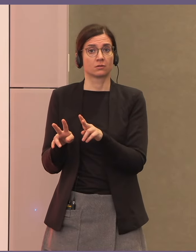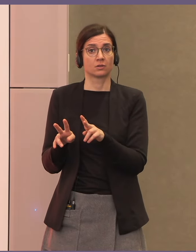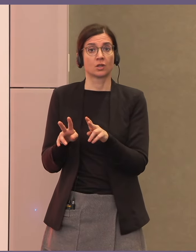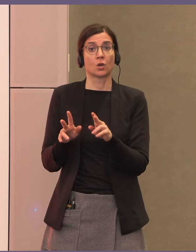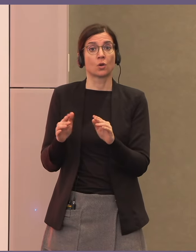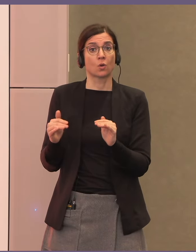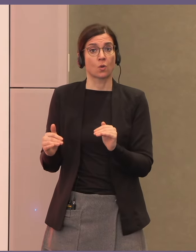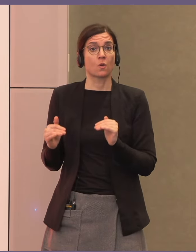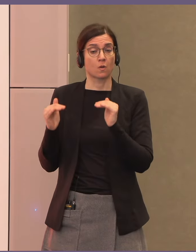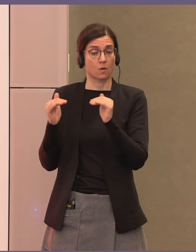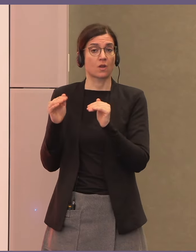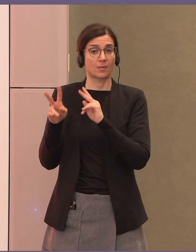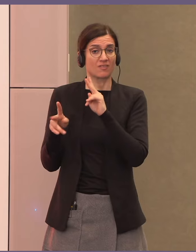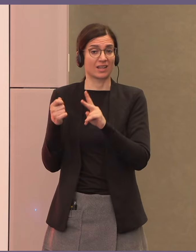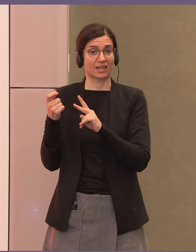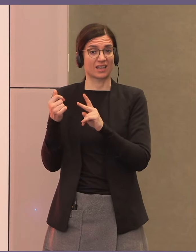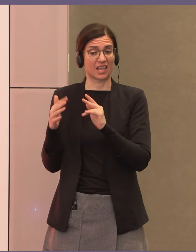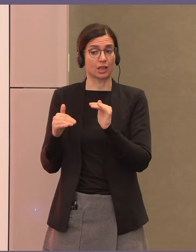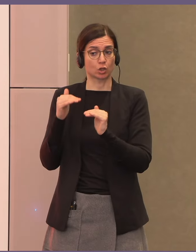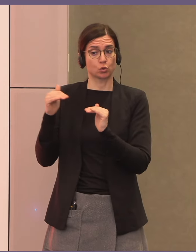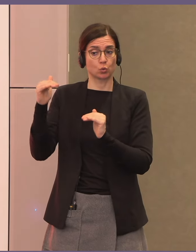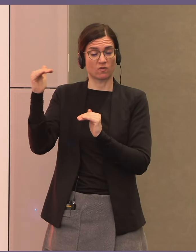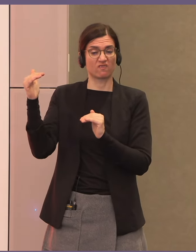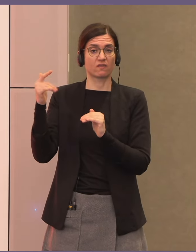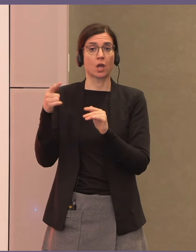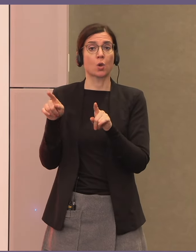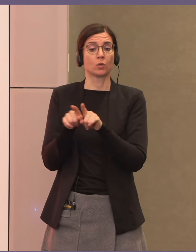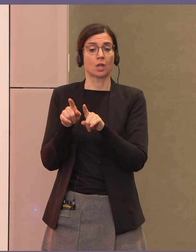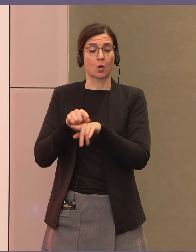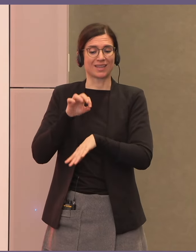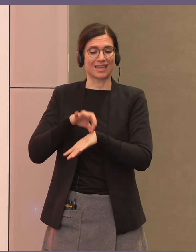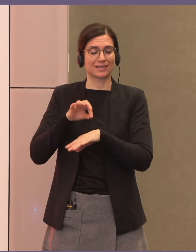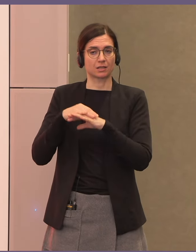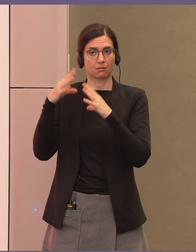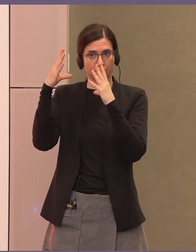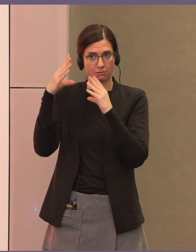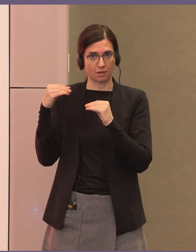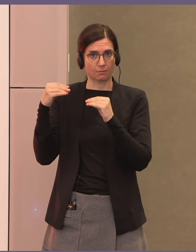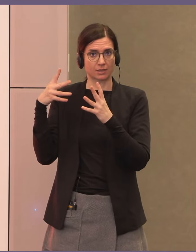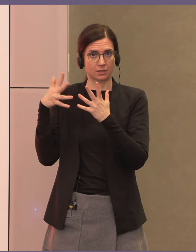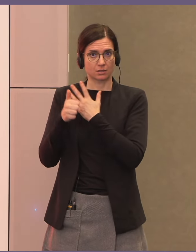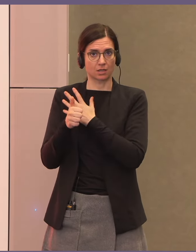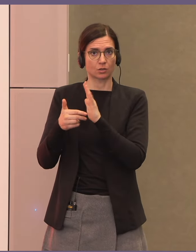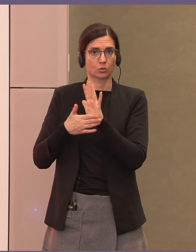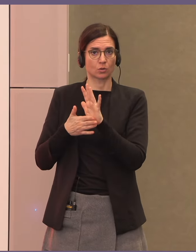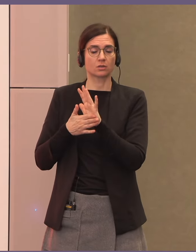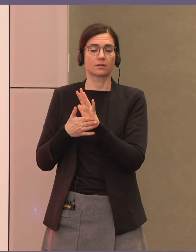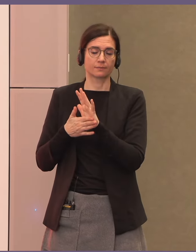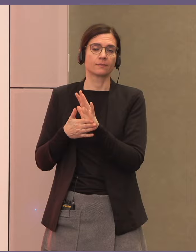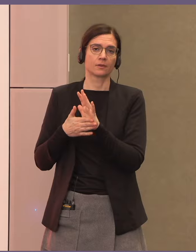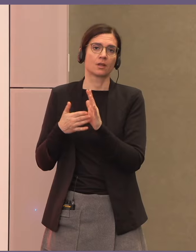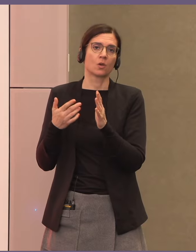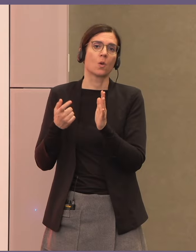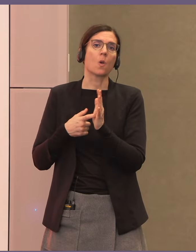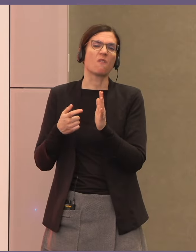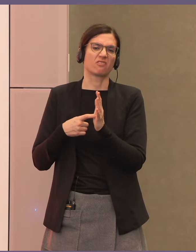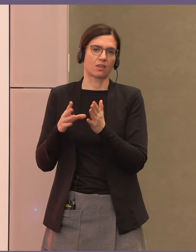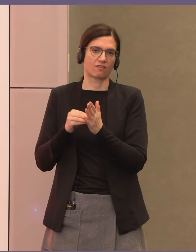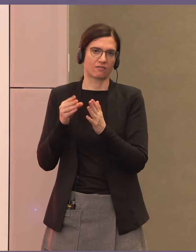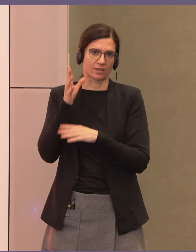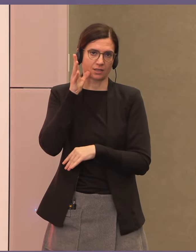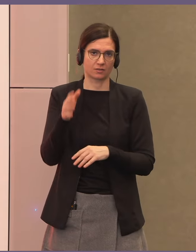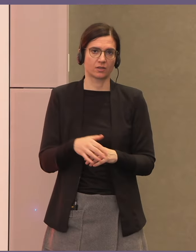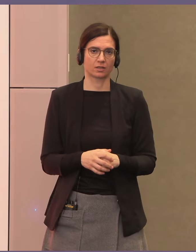Pflegegeldstufe und beim Vorliegen einer ärztlichen Demenzdiagnose eher in Anspruch nehmen. Wenn man